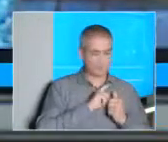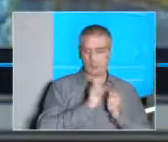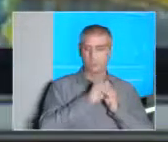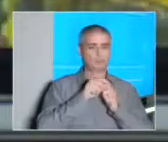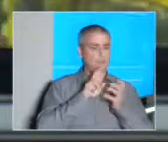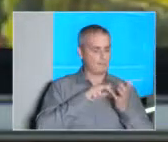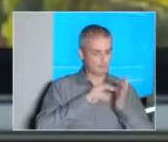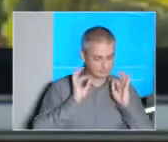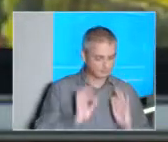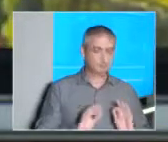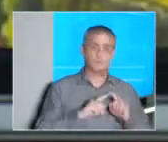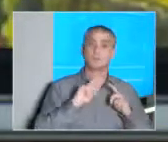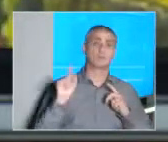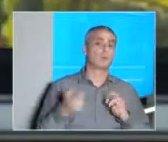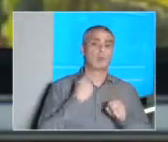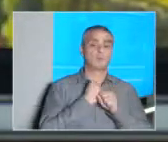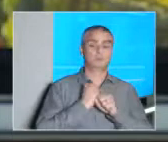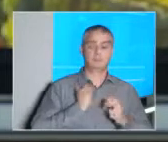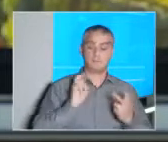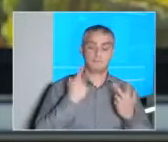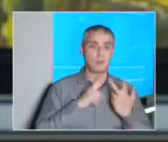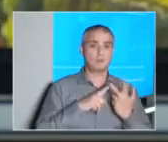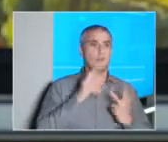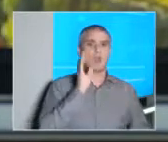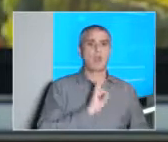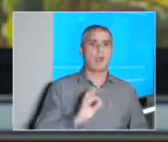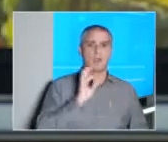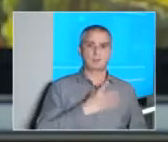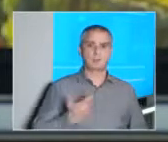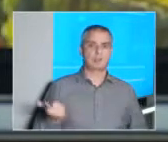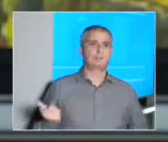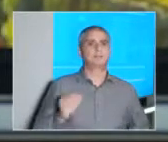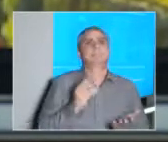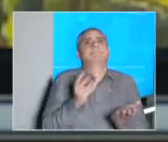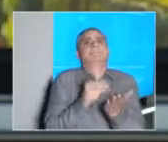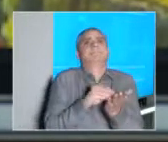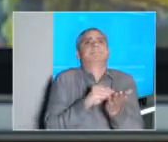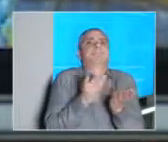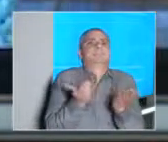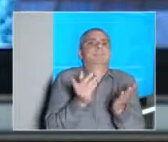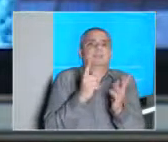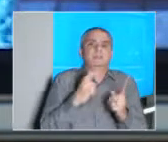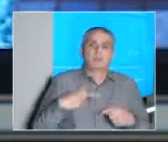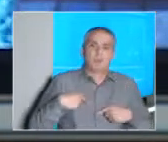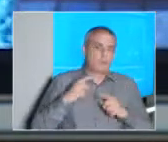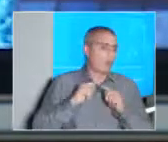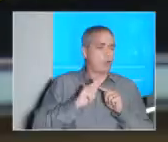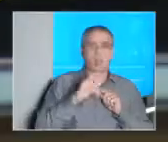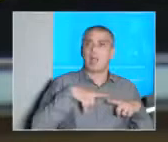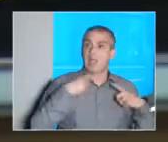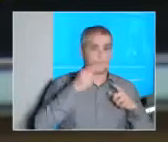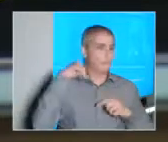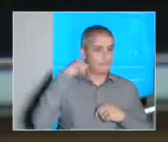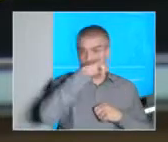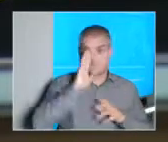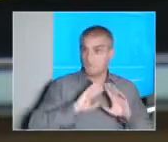משלמי מיסים כחוק, כולם עושים מילואים, הם עדיין נזקקים לאותו עורק חיים שבלעדיו,